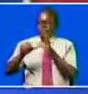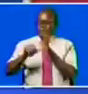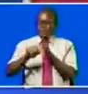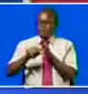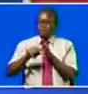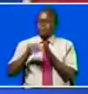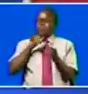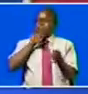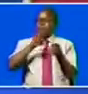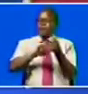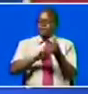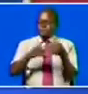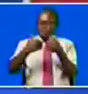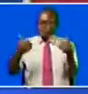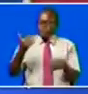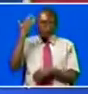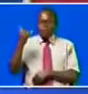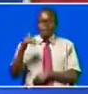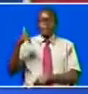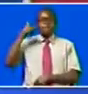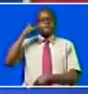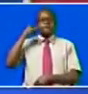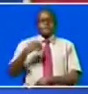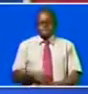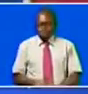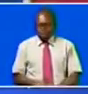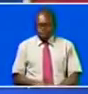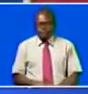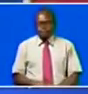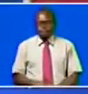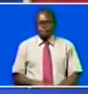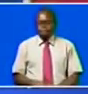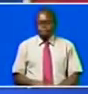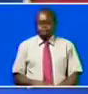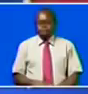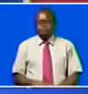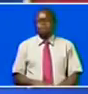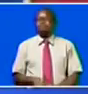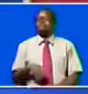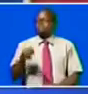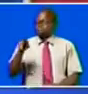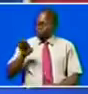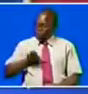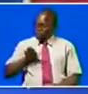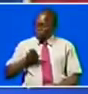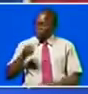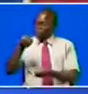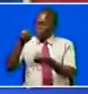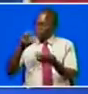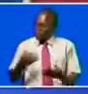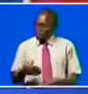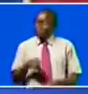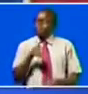mume wangu ameniacha kwa sababu ya simu, ama utamwacha mume wako kwa sababu ya simu. Bikifimbo yuko hapa atuambie, je, simu ya